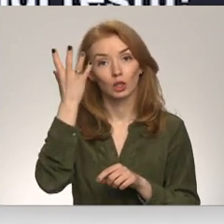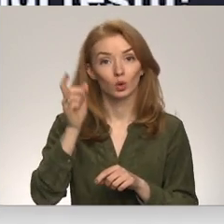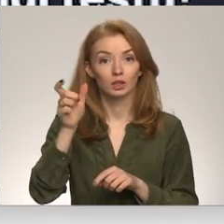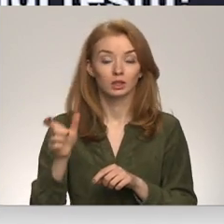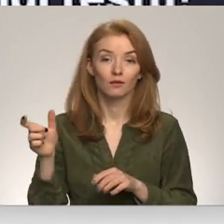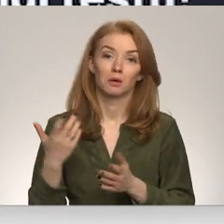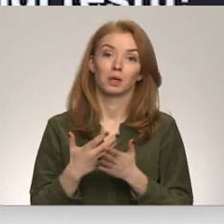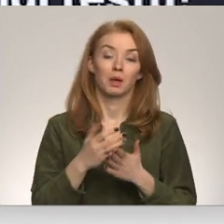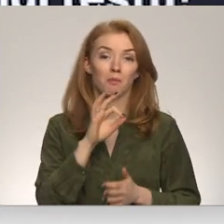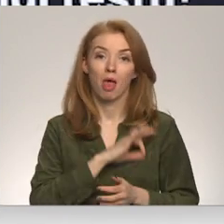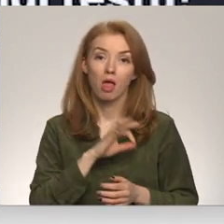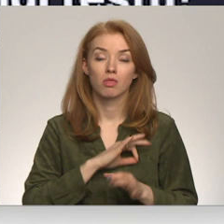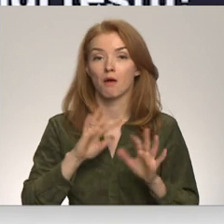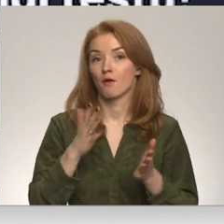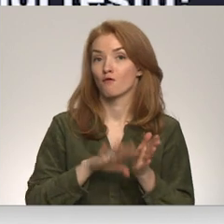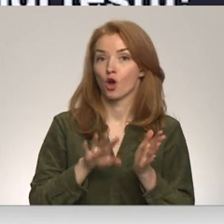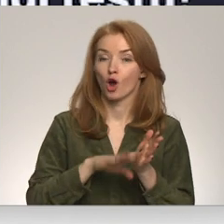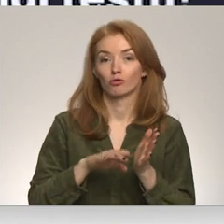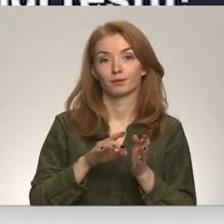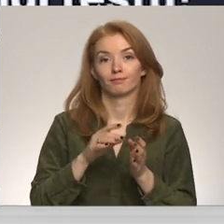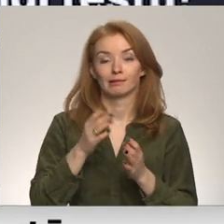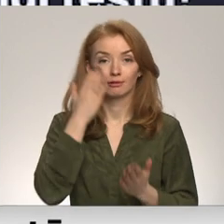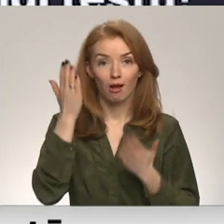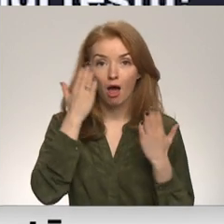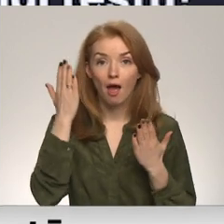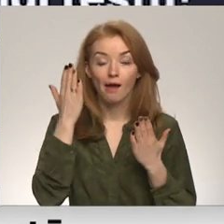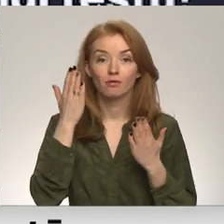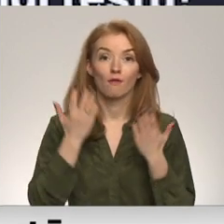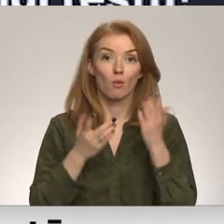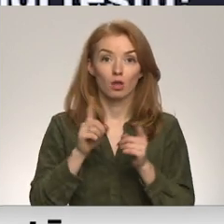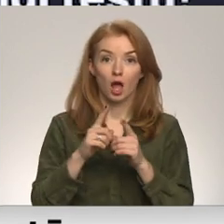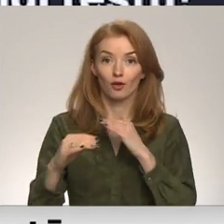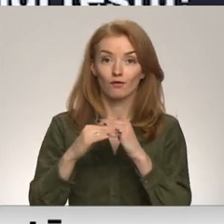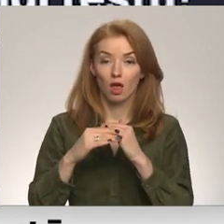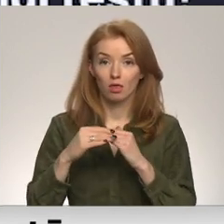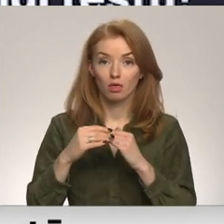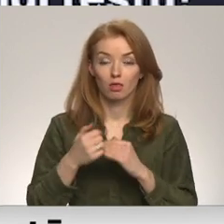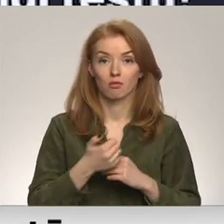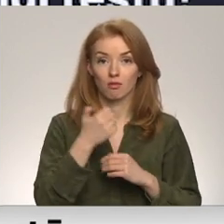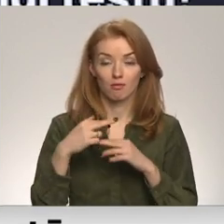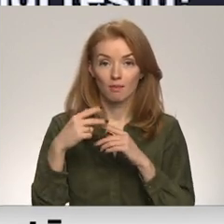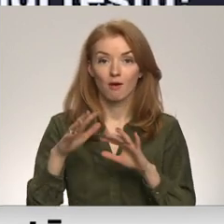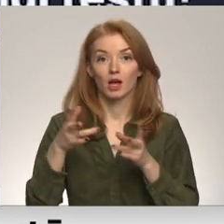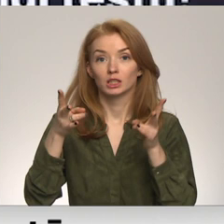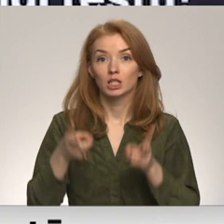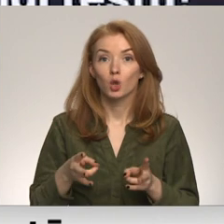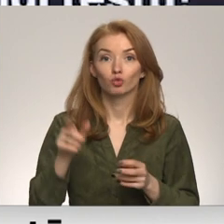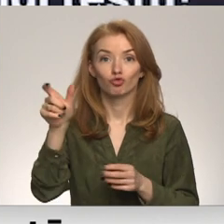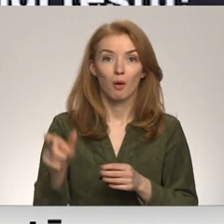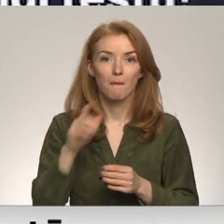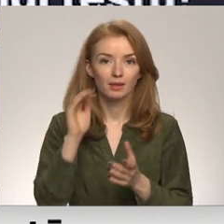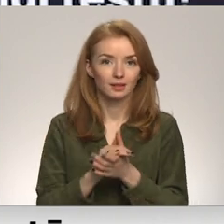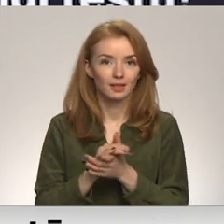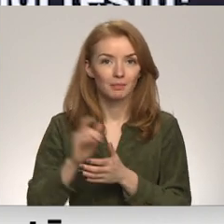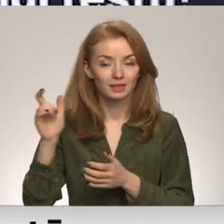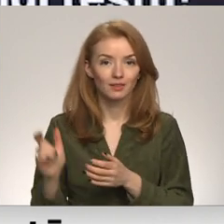vai nu vienkārši izklaides dēļ. Tie varbūt arī vienaudži, tie varbūt pat cietušā pazīstamie cilvēki, kas